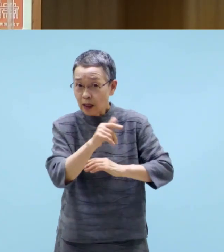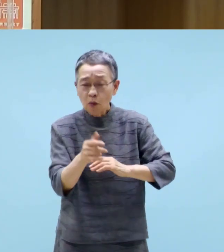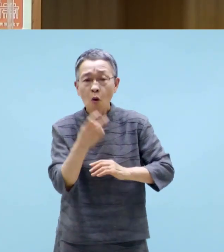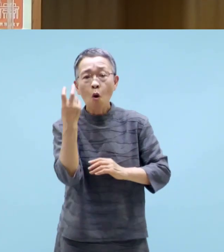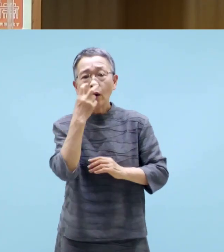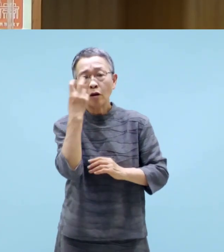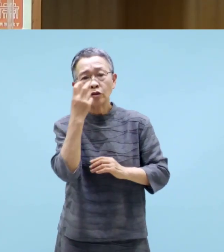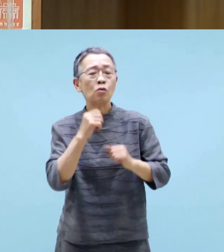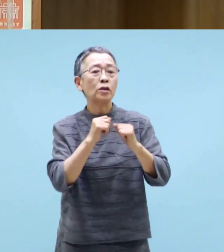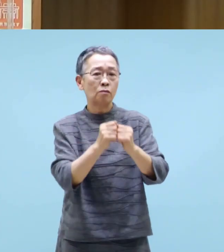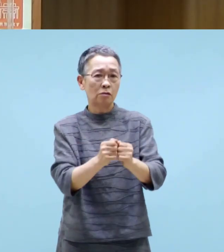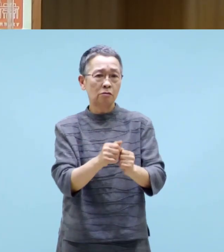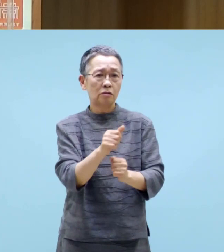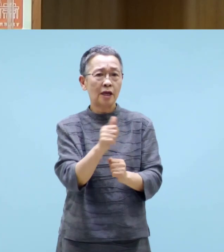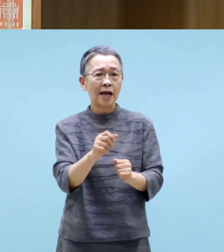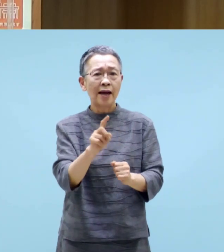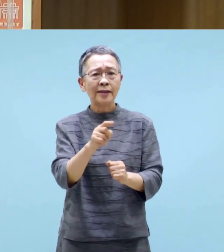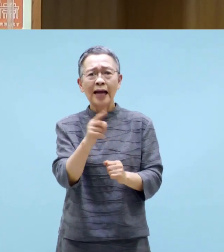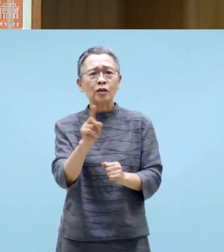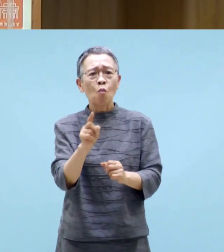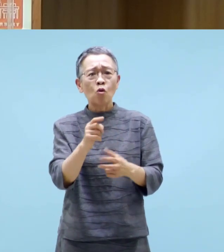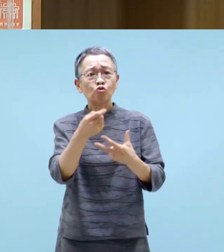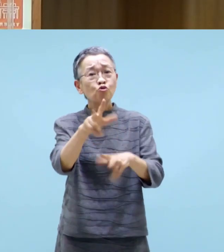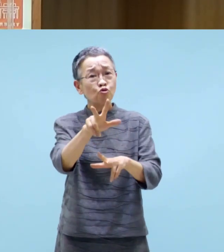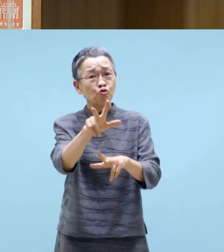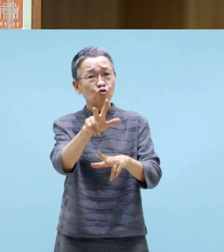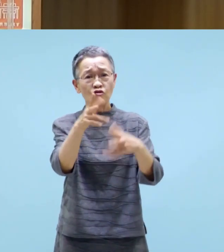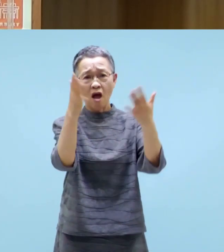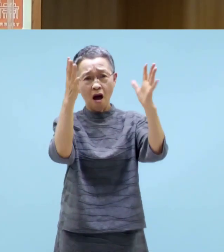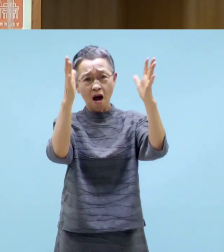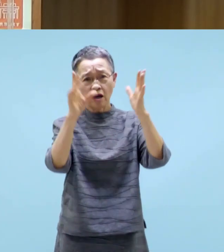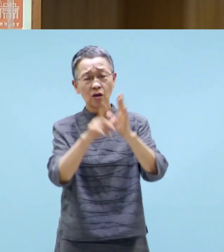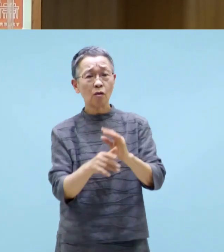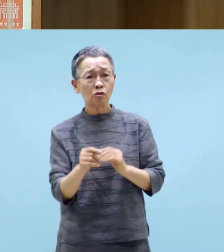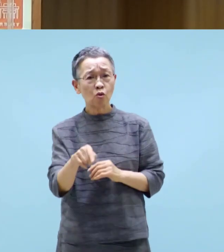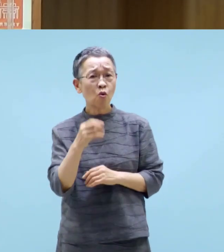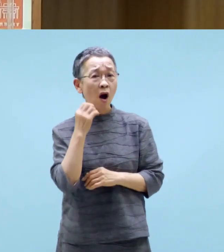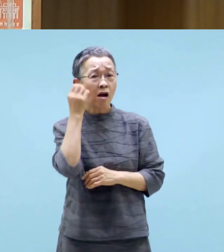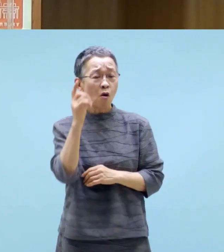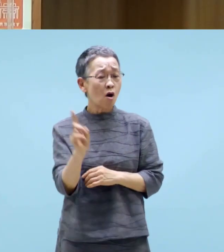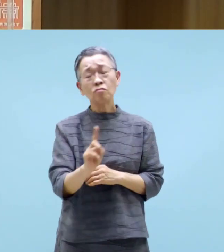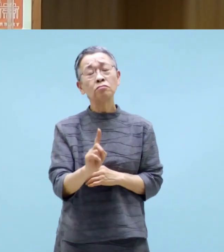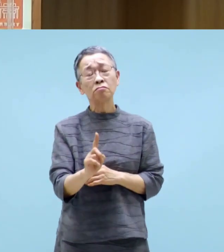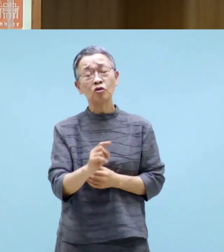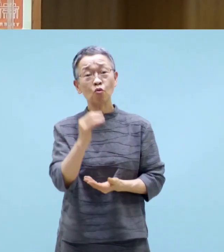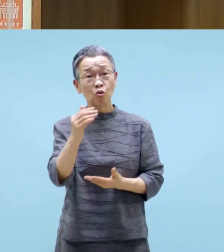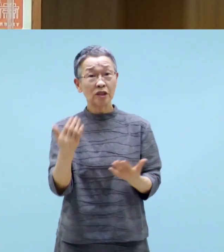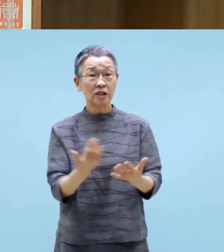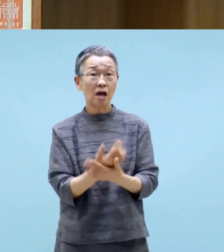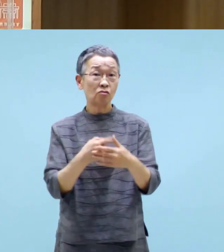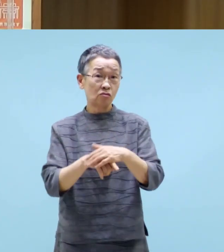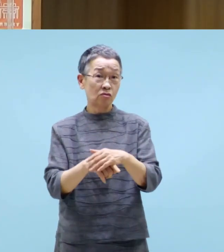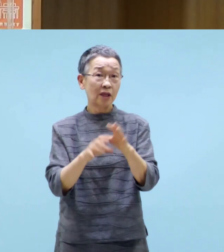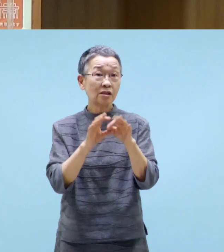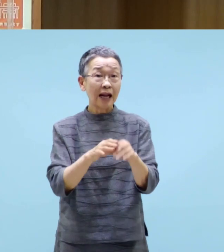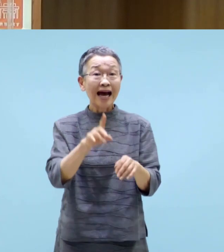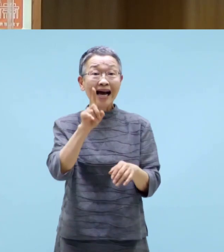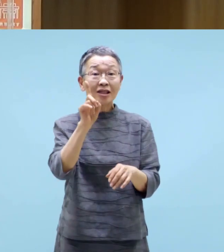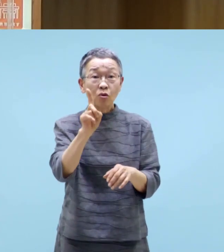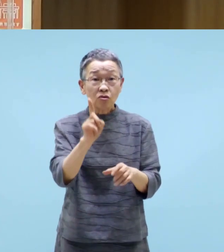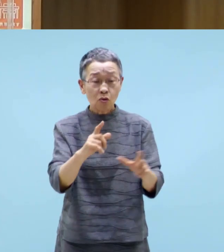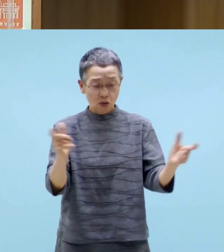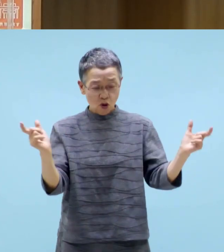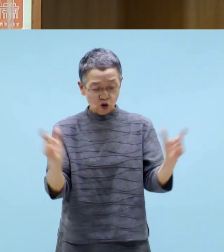でただ何にもルールがないと、それはどういう感覚なんだって話になりますから、そういう意味で1つ集団感